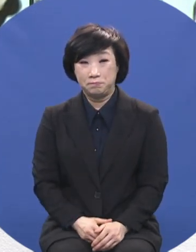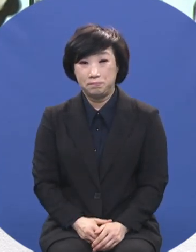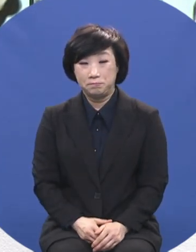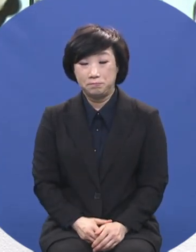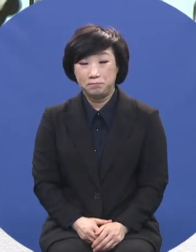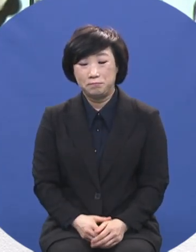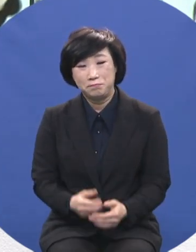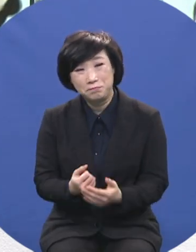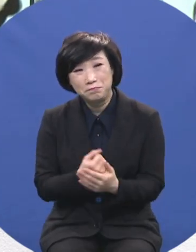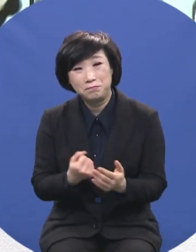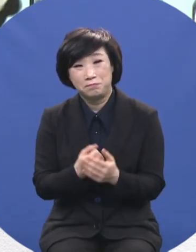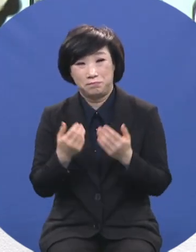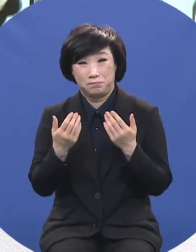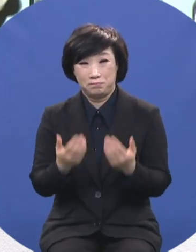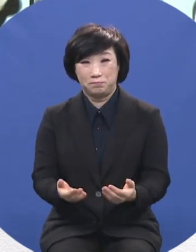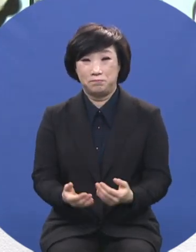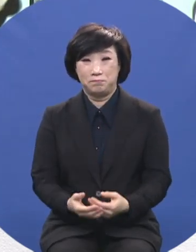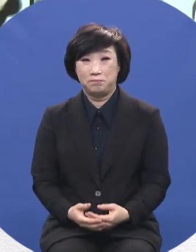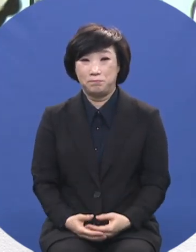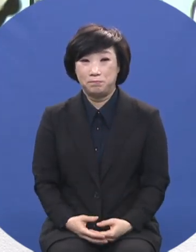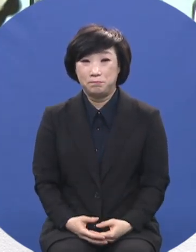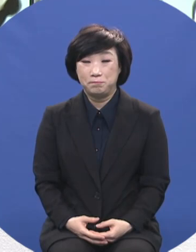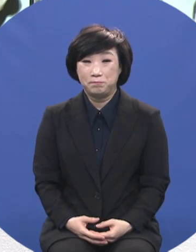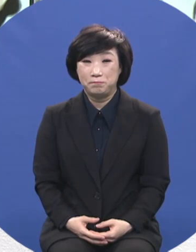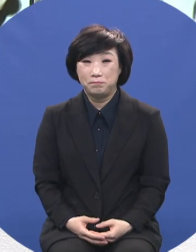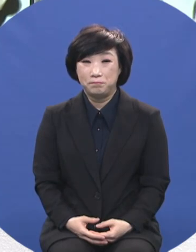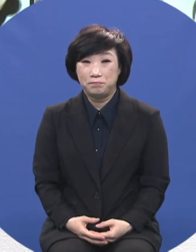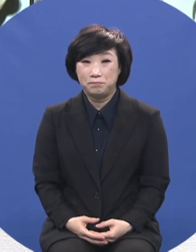이 안타까움으로 들어갔어요.